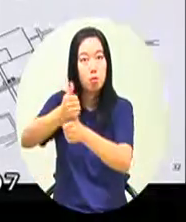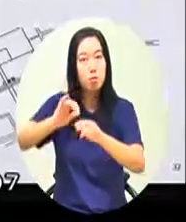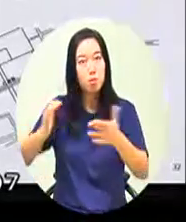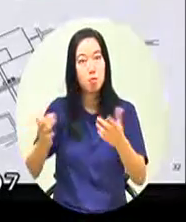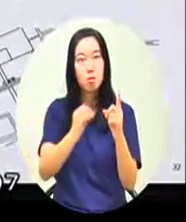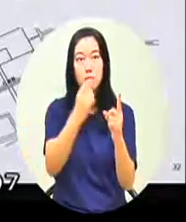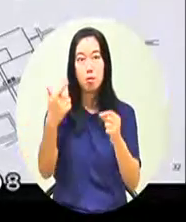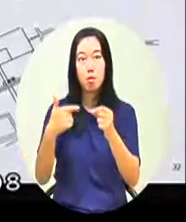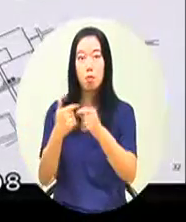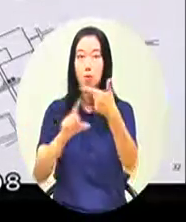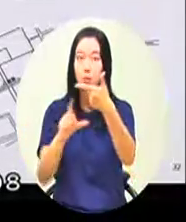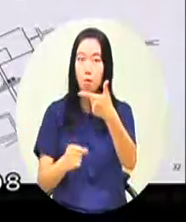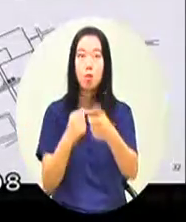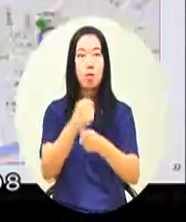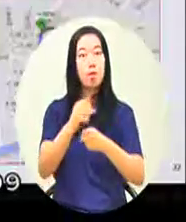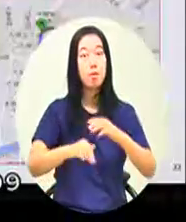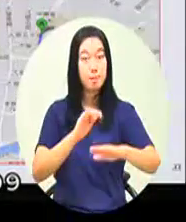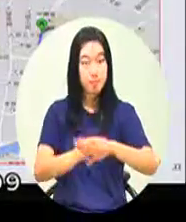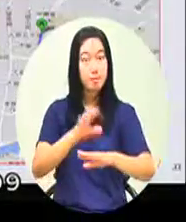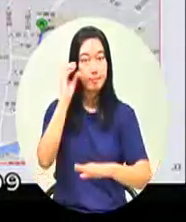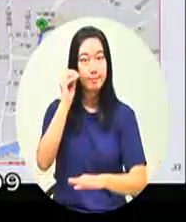成。下一页。